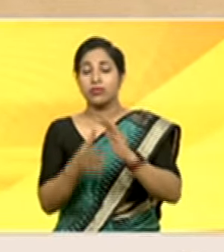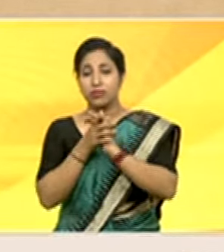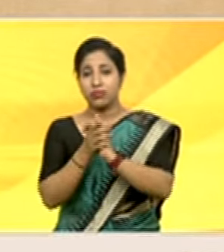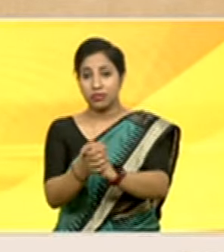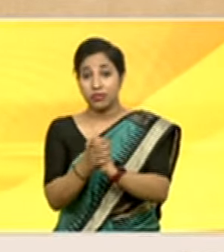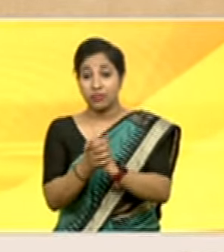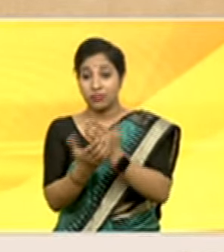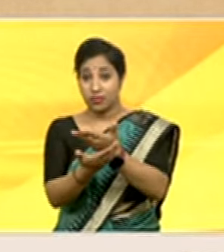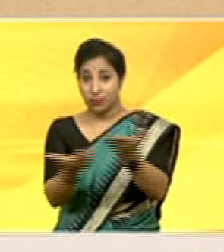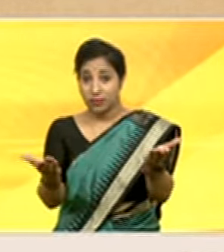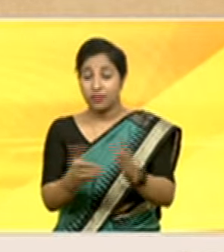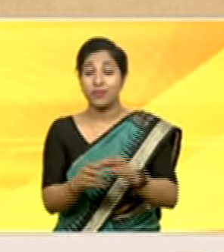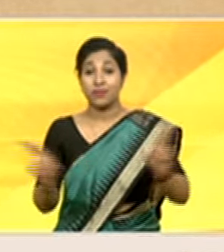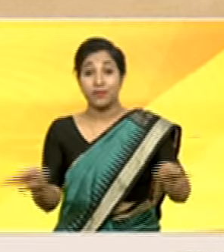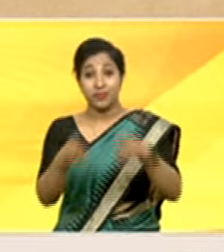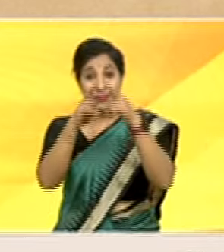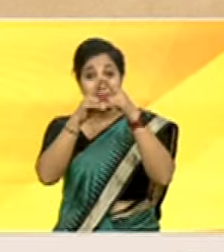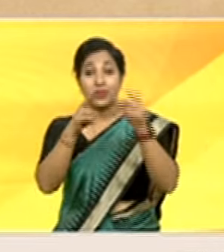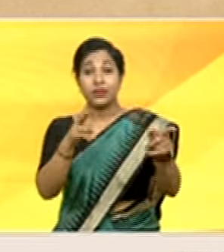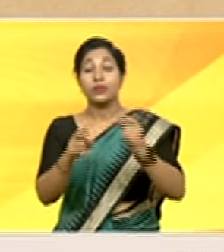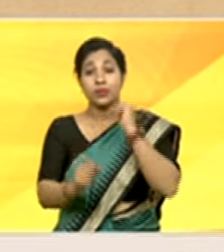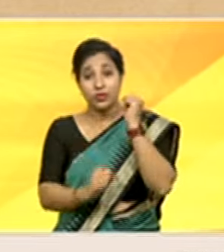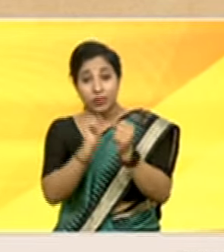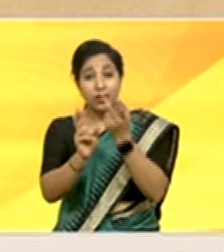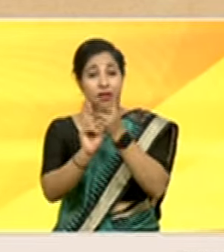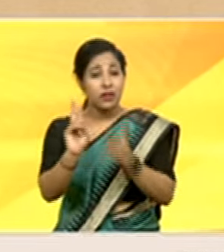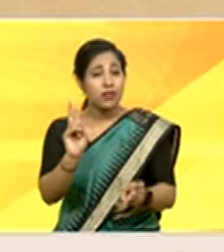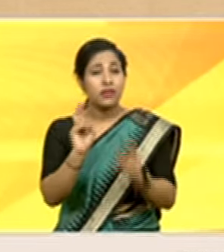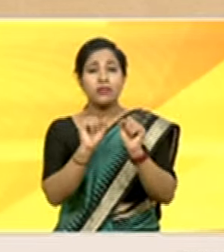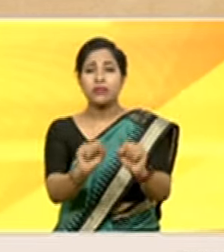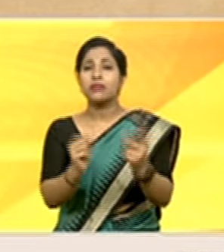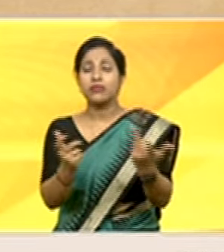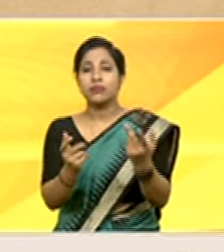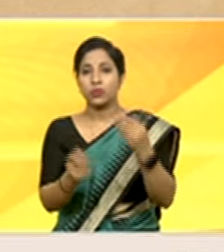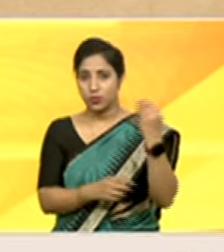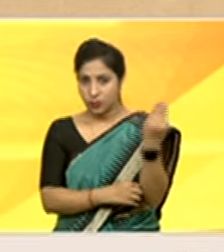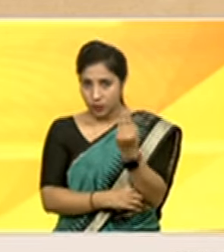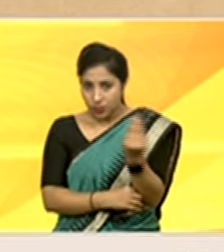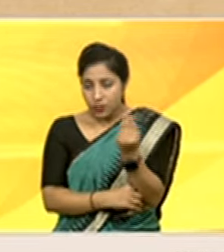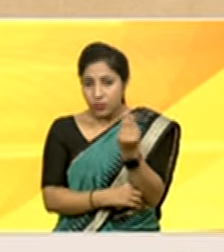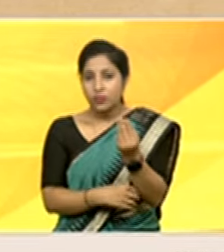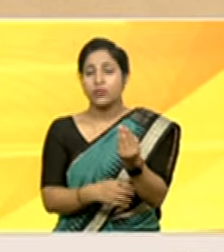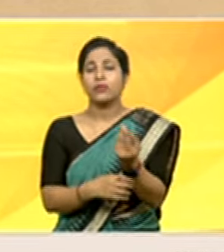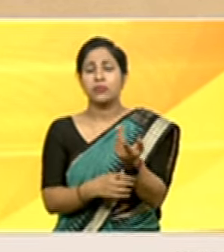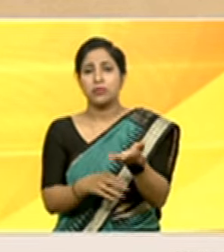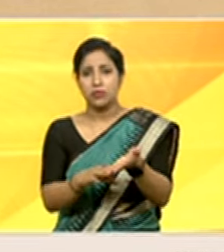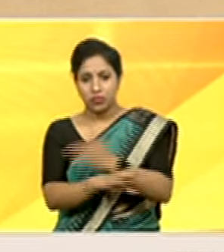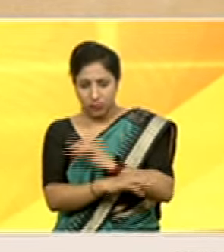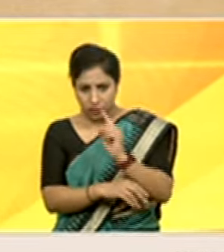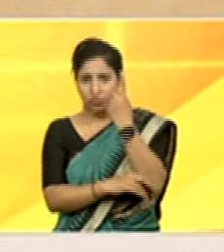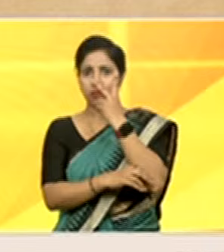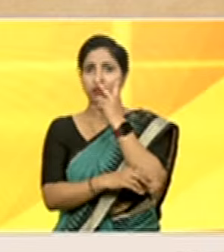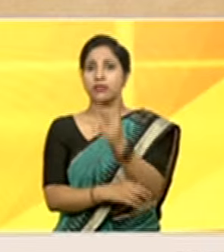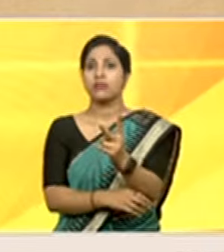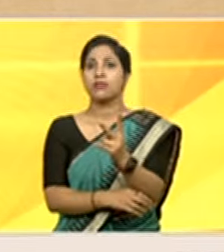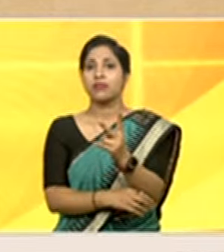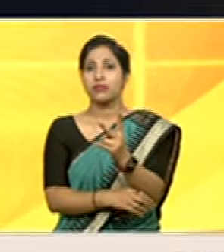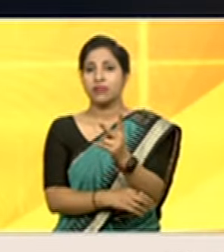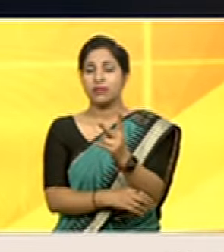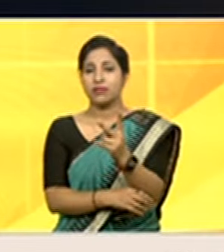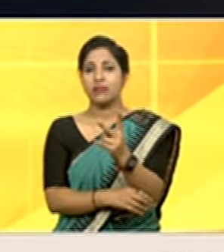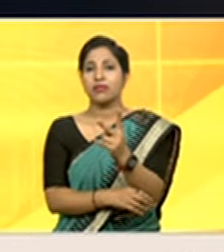साथियों पैरिस ओलिम्पिक में आपको कुछ चीजें पहली बार देखने को मिलेगी